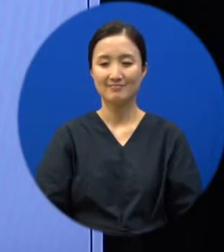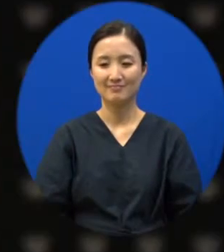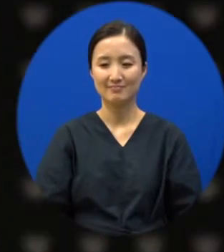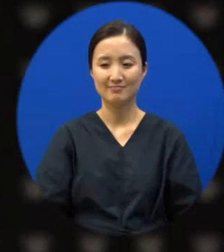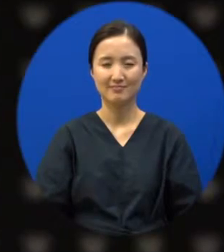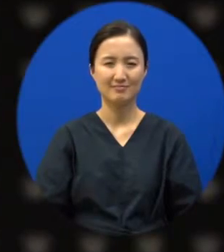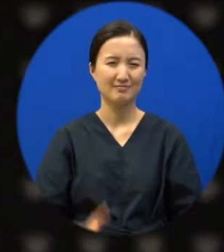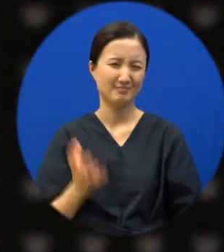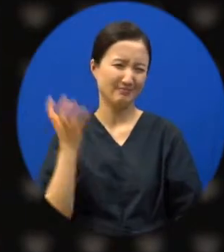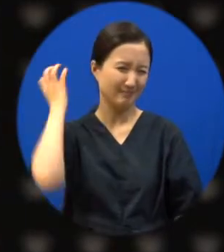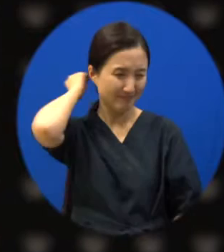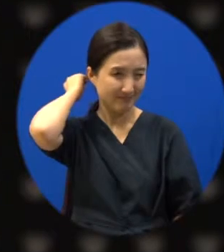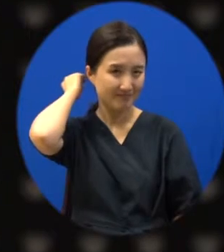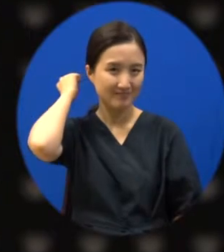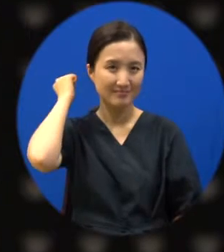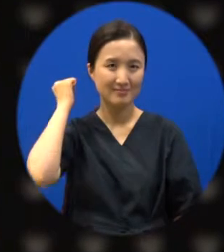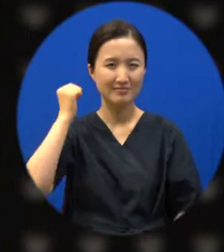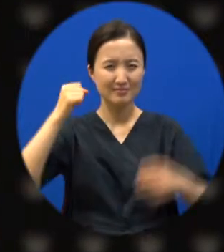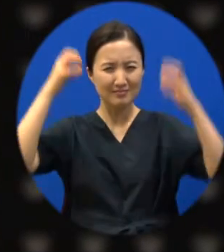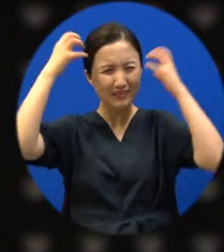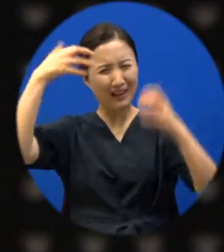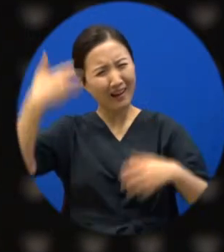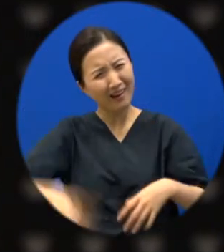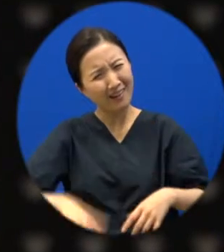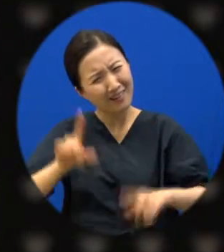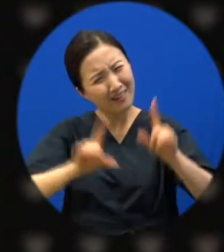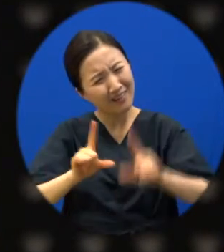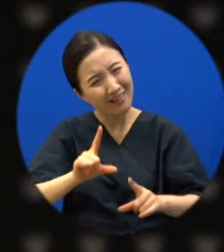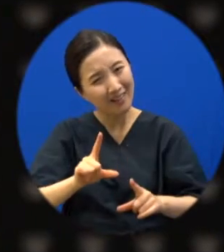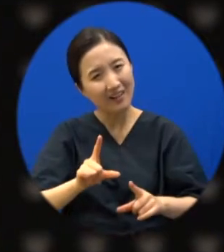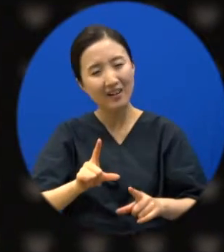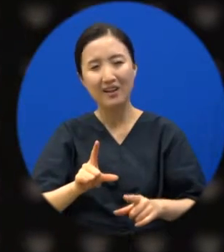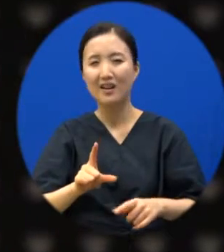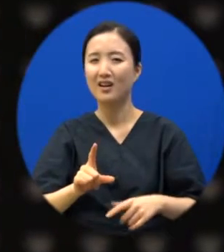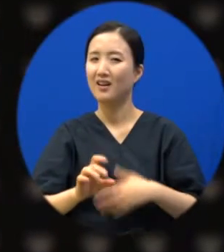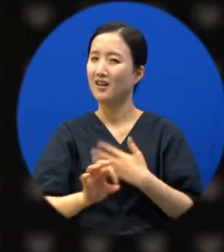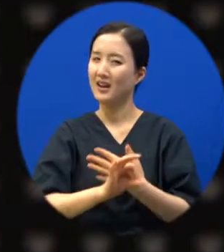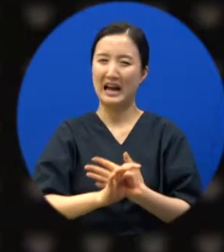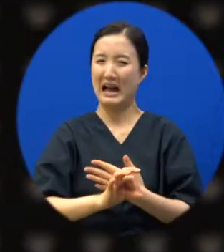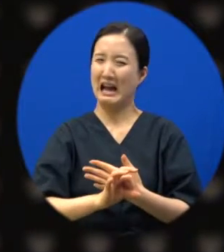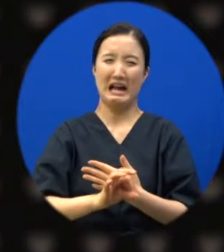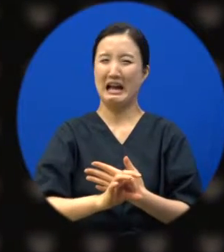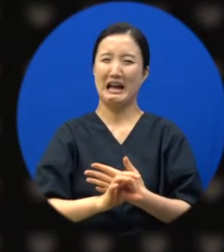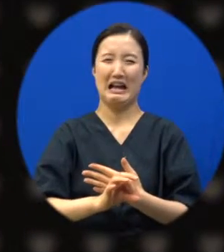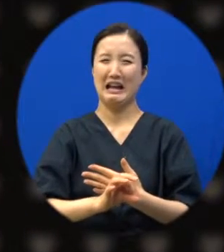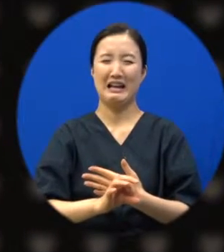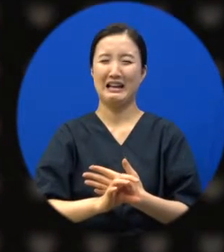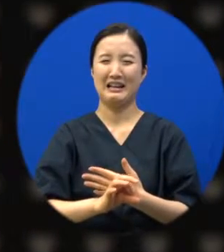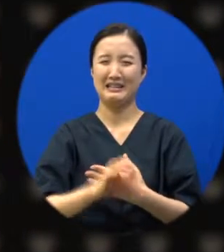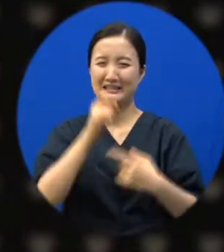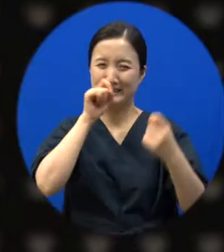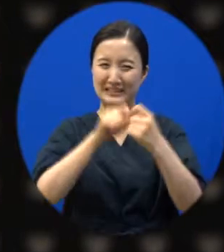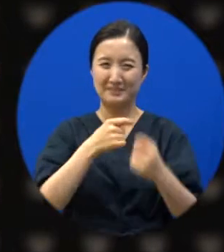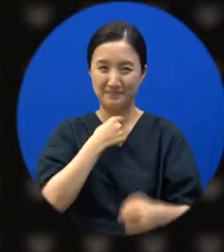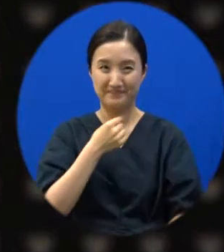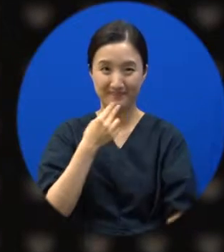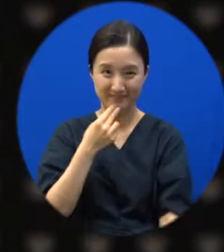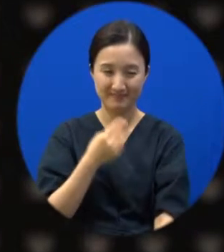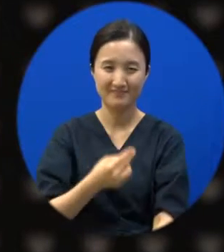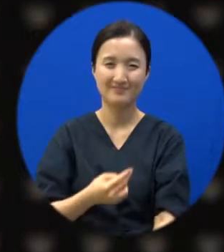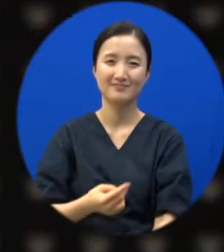예. 아, 막 질끈 묶거나 분명히 머리 안 감은 것 같아. 이런 모습을 하고 오면 아, 약간 그런 생각이